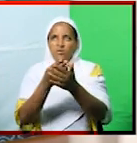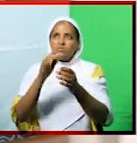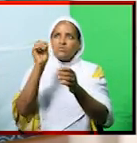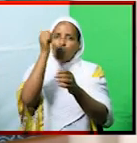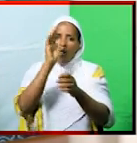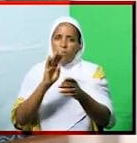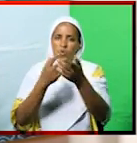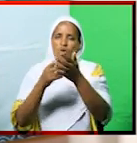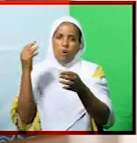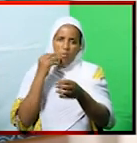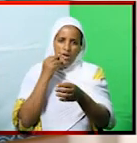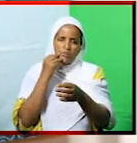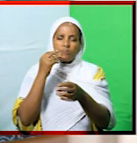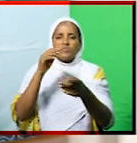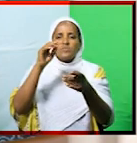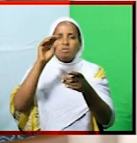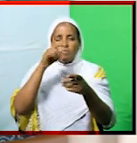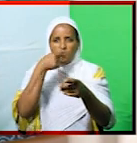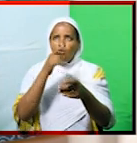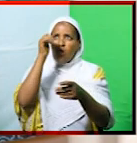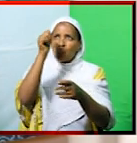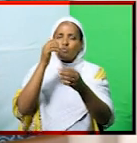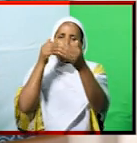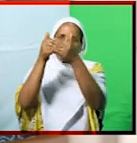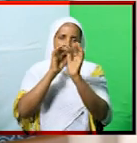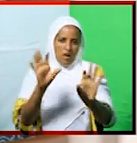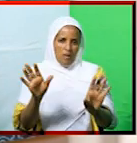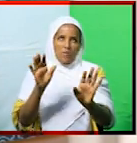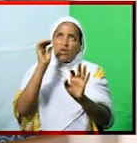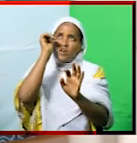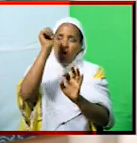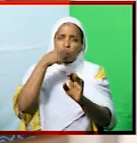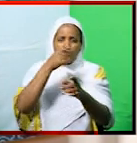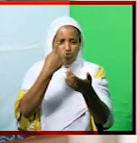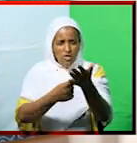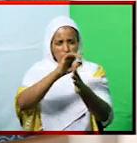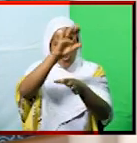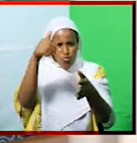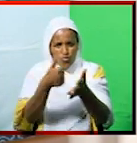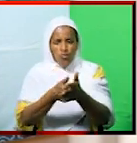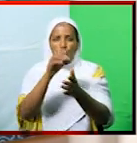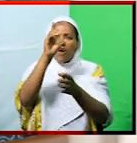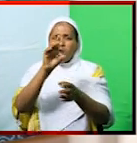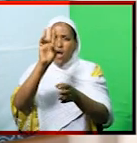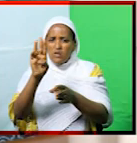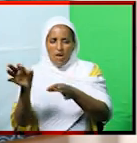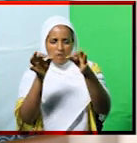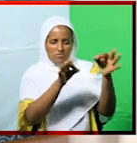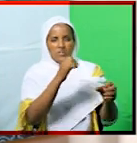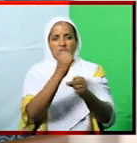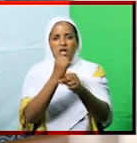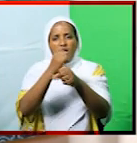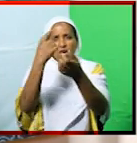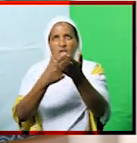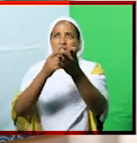መቸንከሩ በረቂቅ ኃጢአት ዲያብሎስ ቸንክሮን የነበረውን ችንካር ፈታለን። በሞቱ ሞትን አጠፋለን። በትንሣኤው